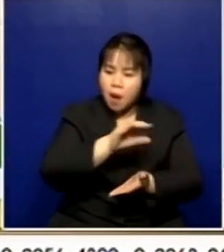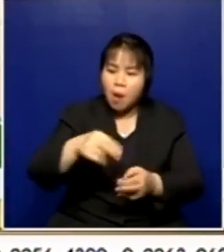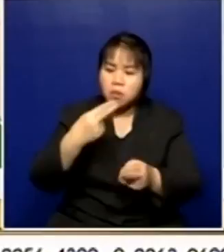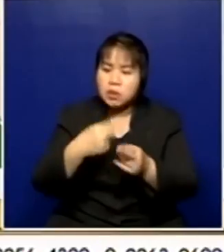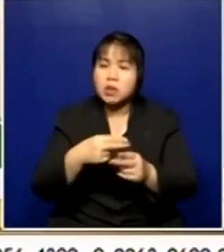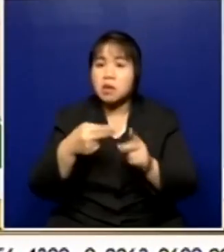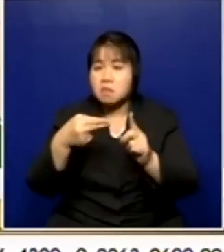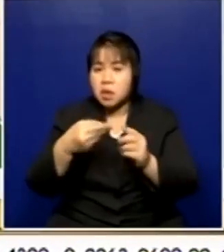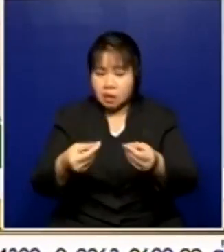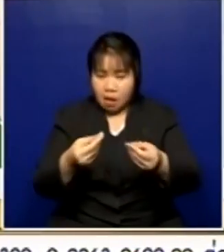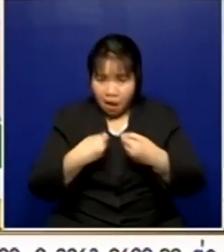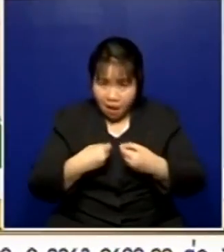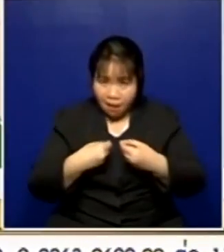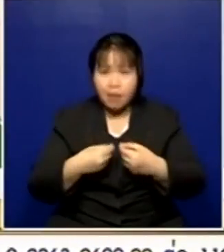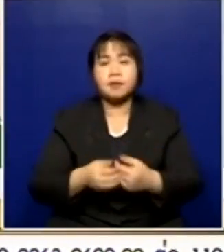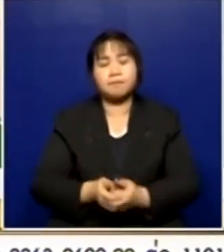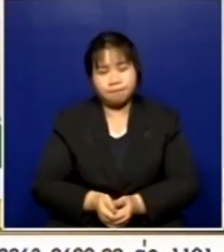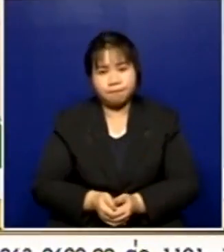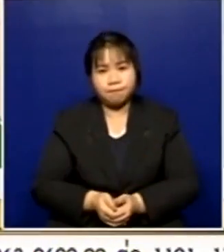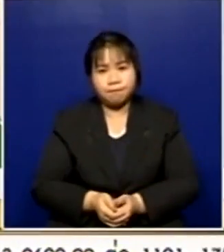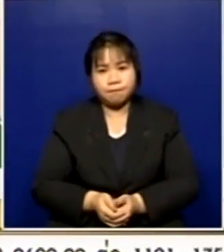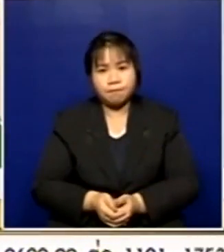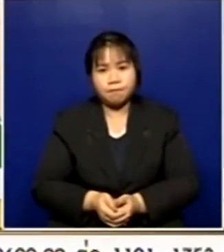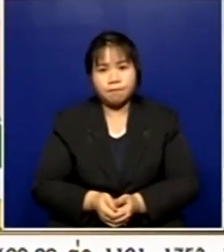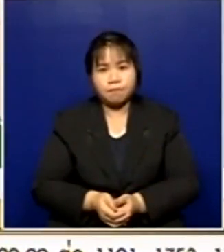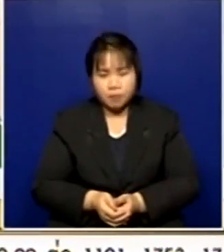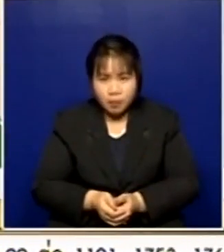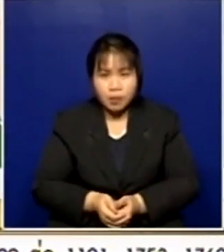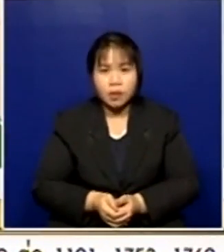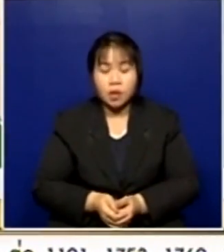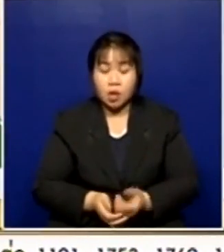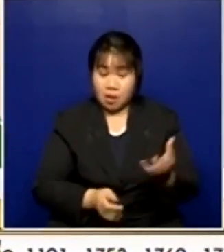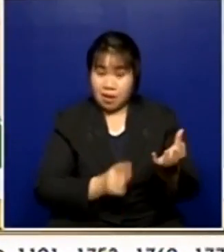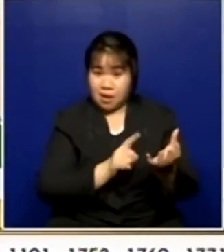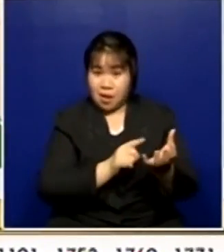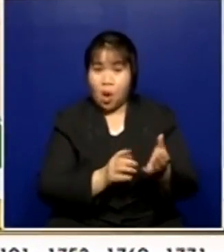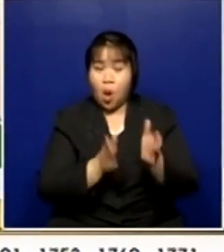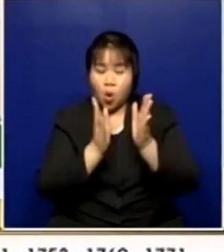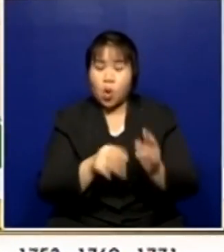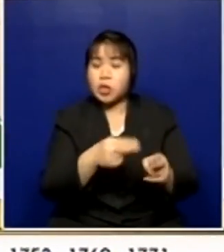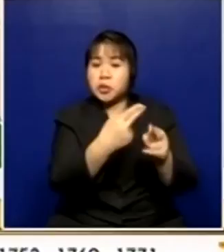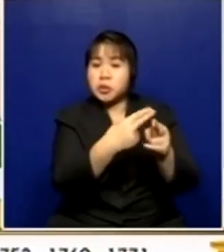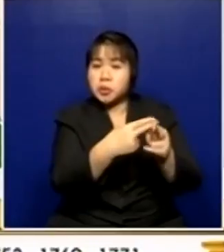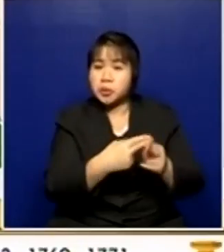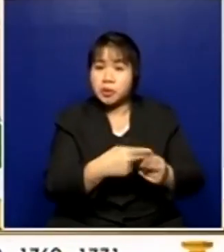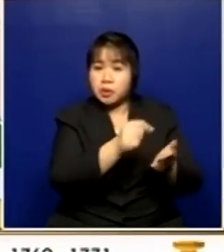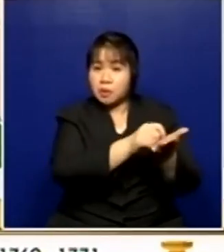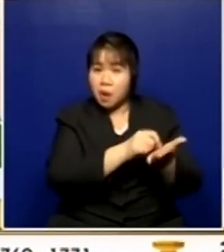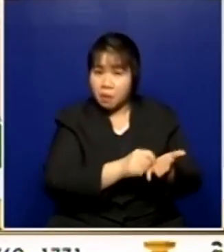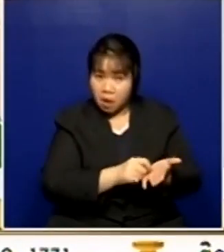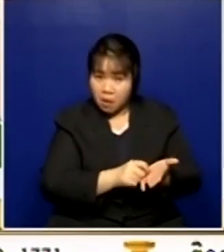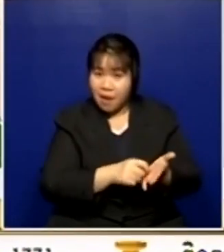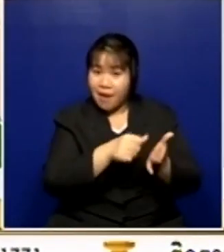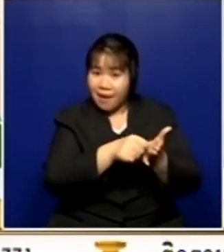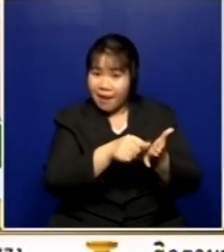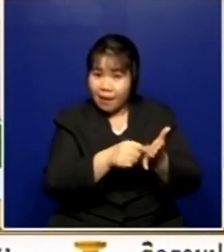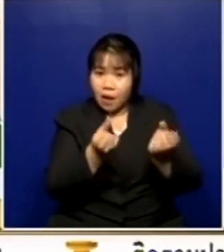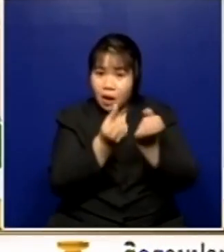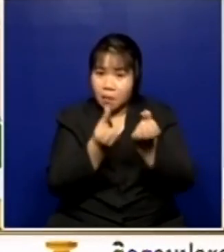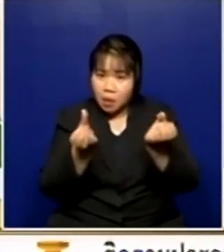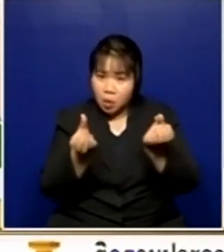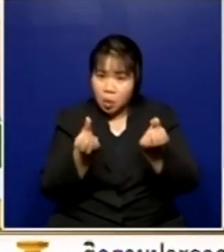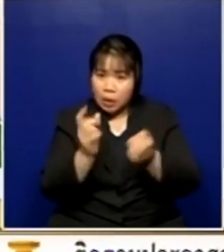ชื่อมาทางไปรษณีย์จำนวนหนึ่งของผู้ร่วมลงชื่อแก้ไขรัฐธรรมนูญในครั้งนี้เป็นจำนวน